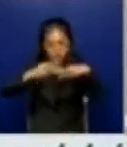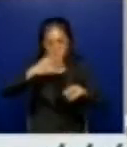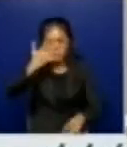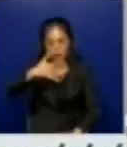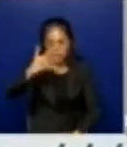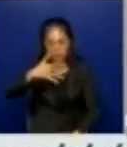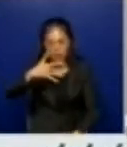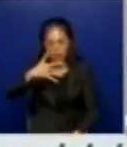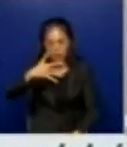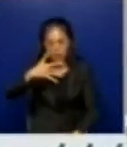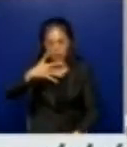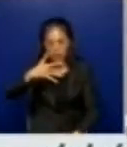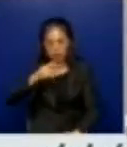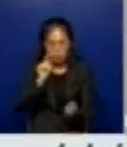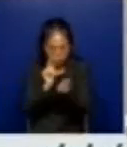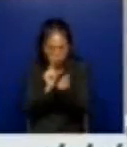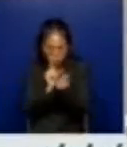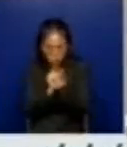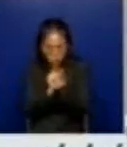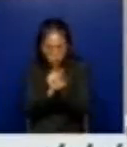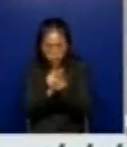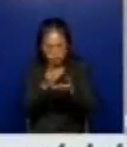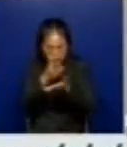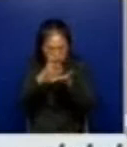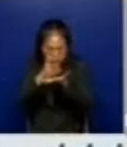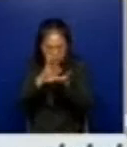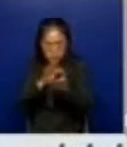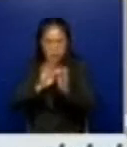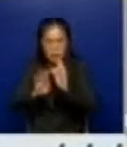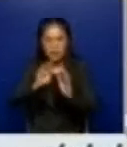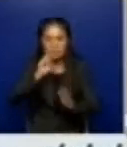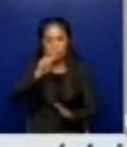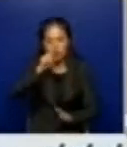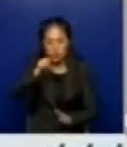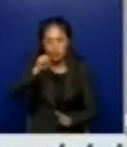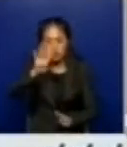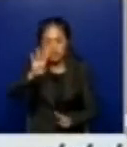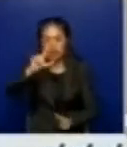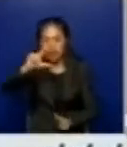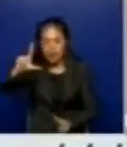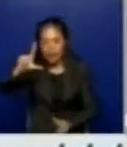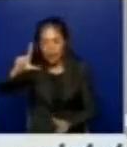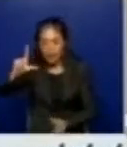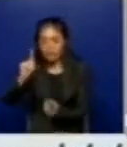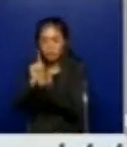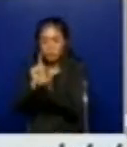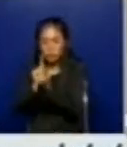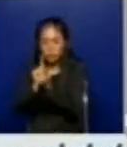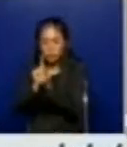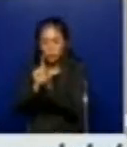ครับเกือบครึ่งต่อครึ่งนะครับแล้วก็สะสมไปปีหน้าอีกประมาณ 2.4 ล้านล้านตรงนี้เองผมพยายามเรียกร้องนะ